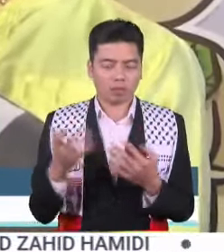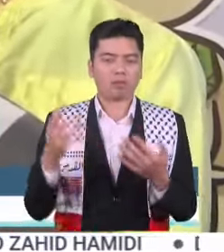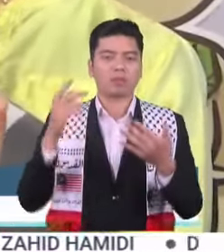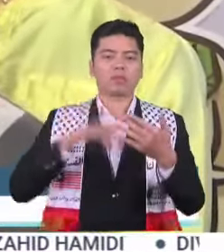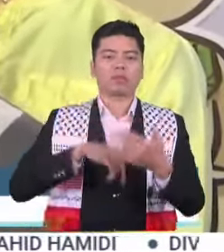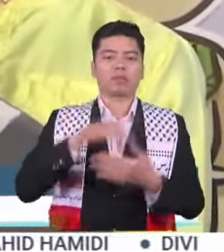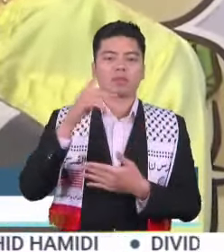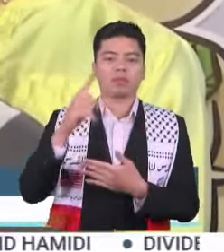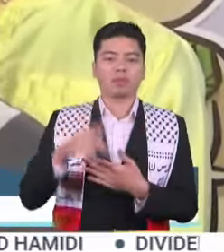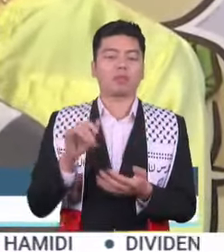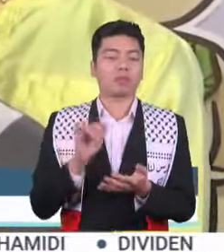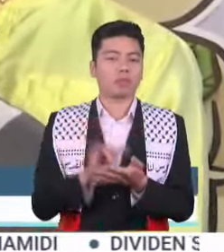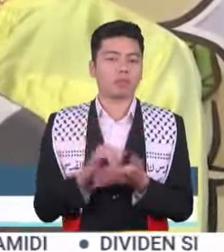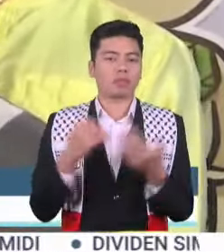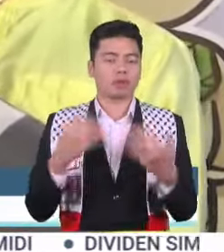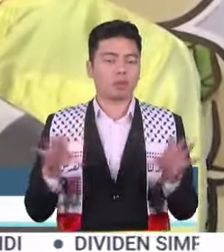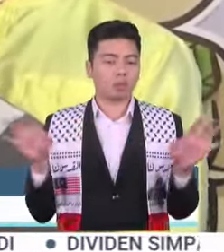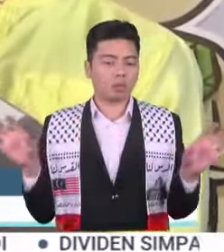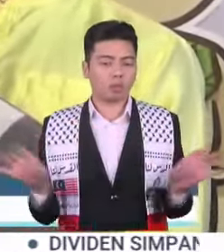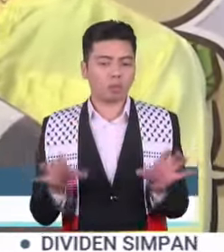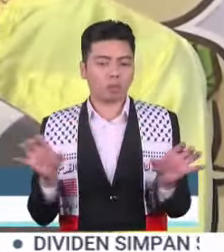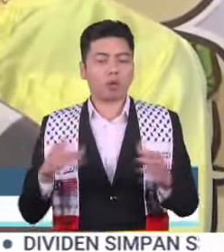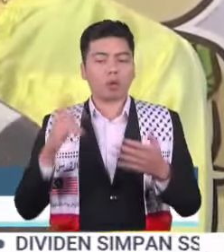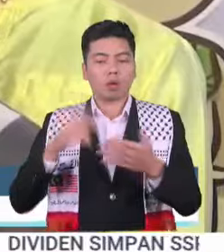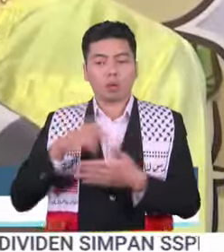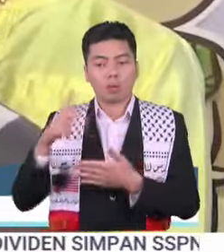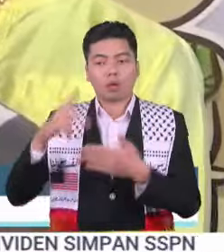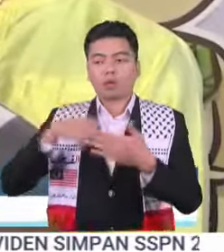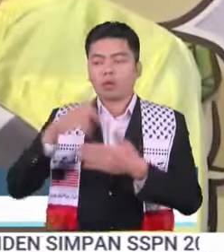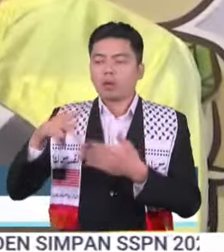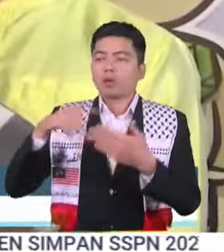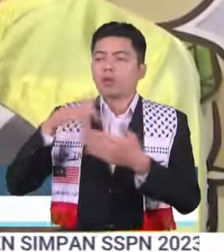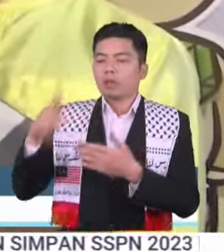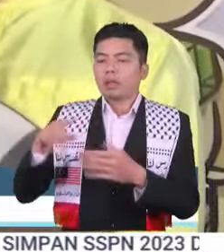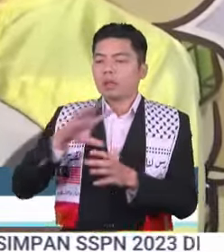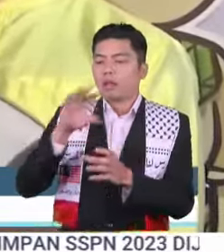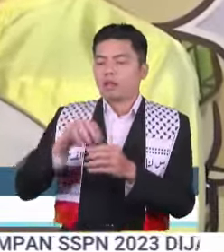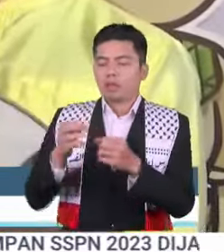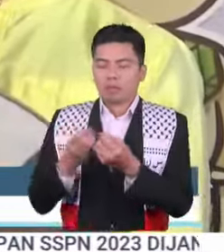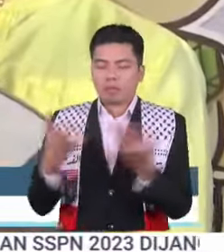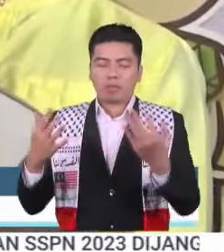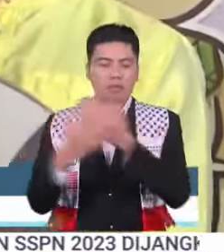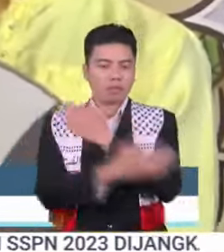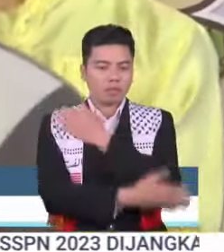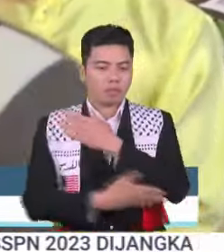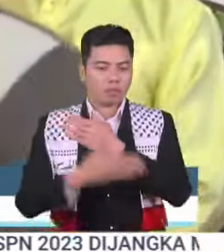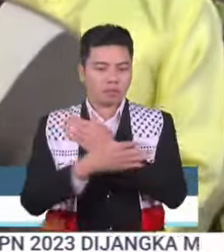daripada kluster tersebut, kami telah menghasilkan program-program ke seluruh negara itu. Okay, Puan?